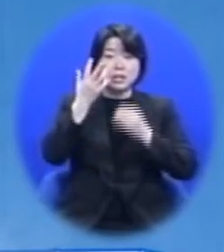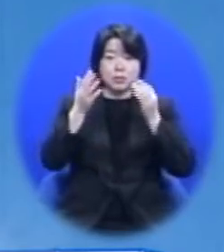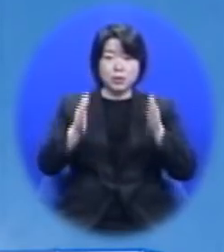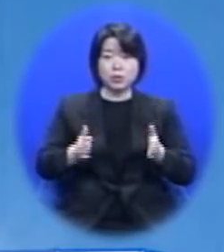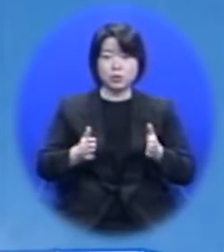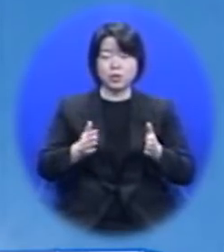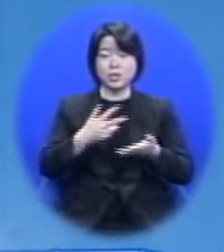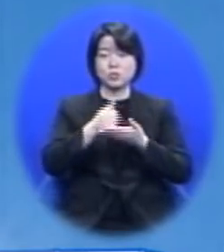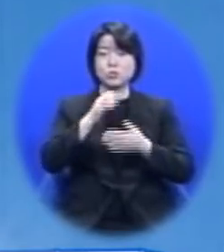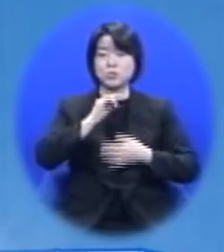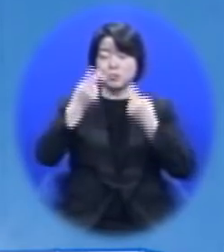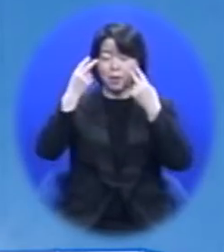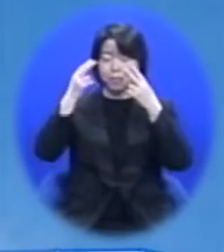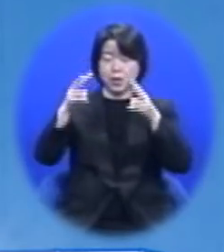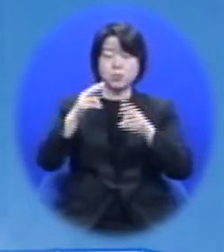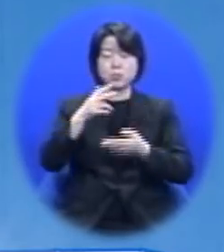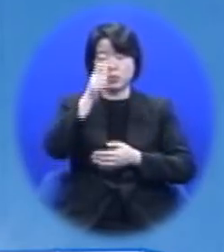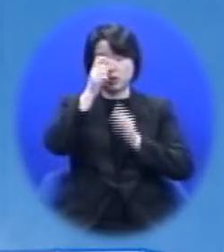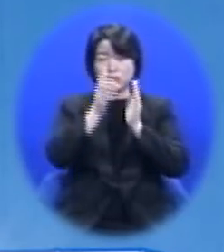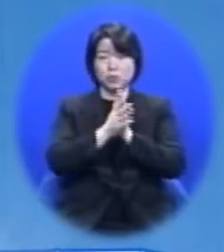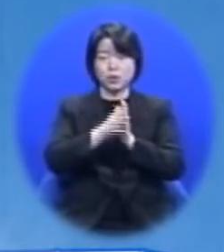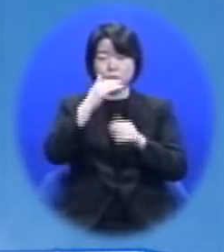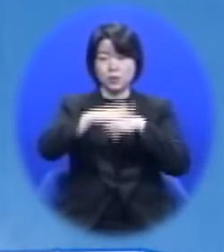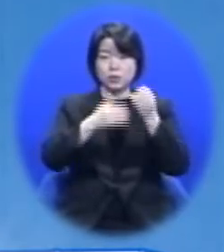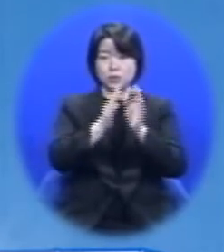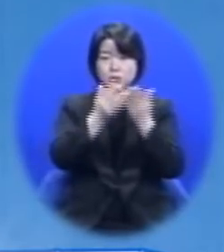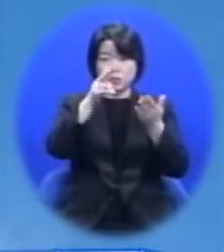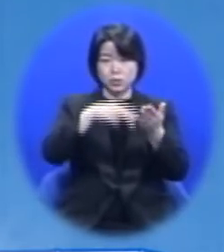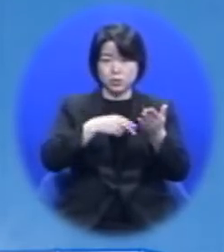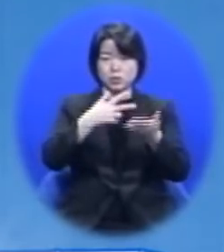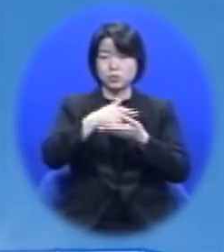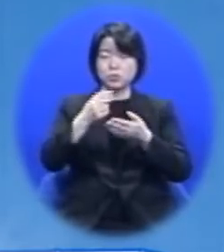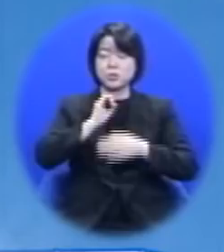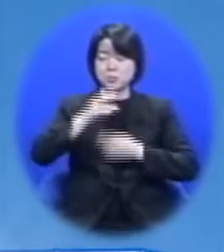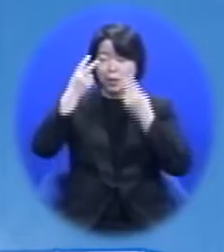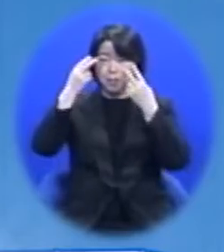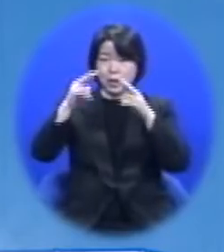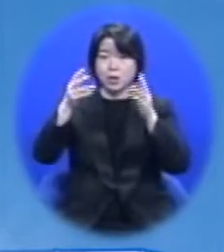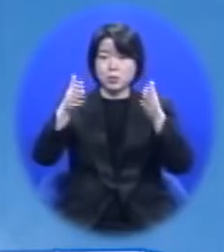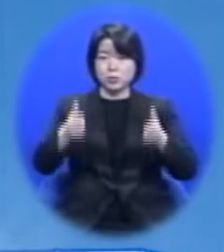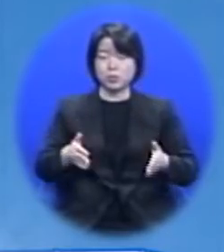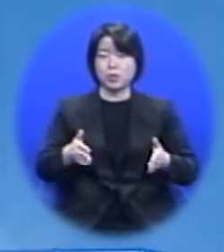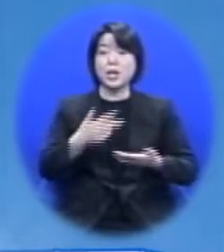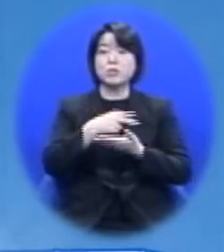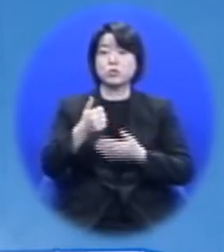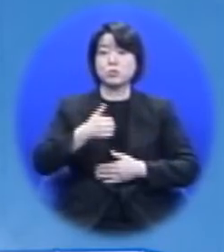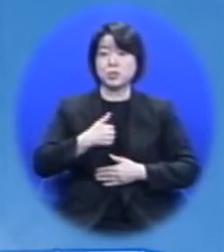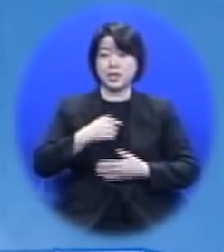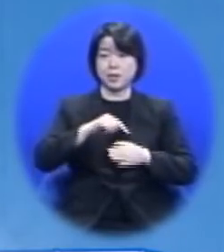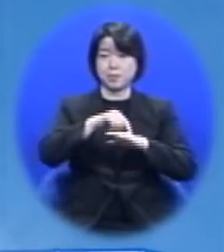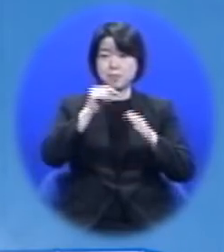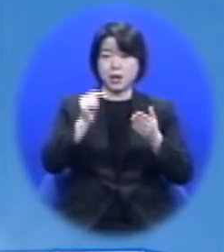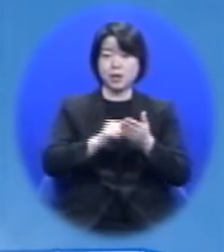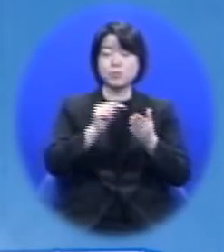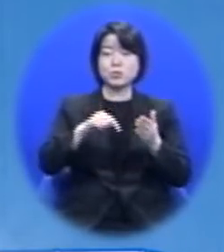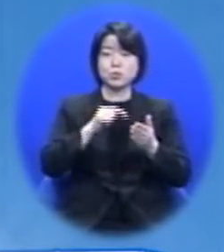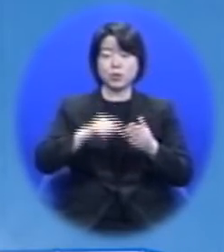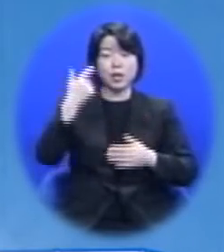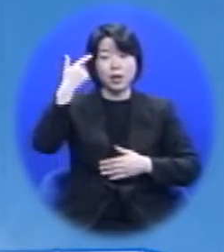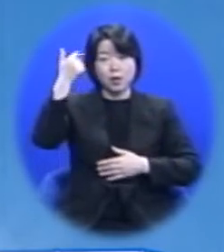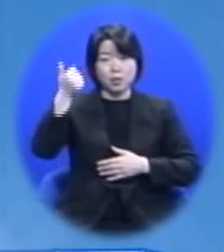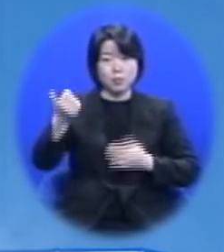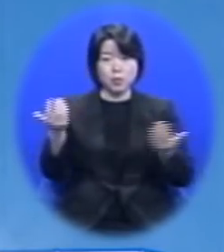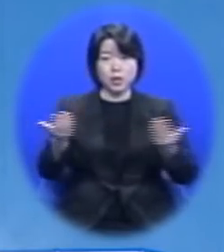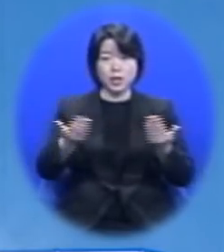주님만 바라보고 기도하고 성경 읽고 주님만 바라보고 그런 동안 주님은 제 마음속에 목회를